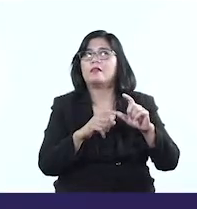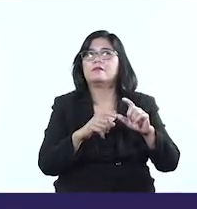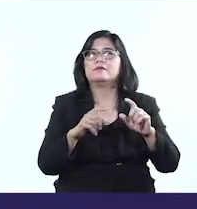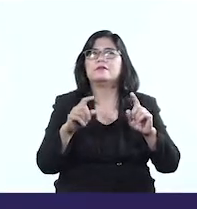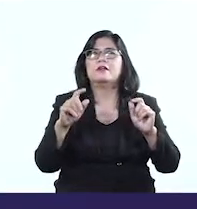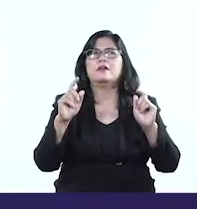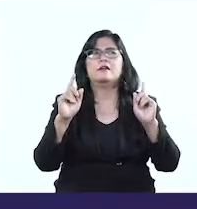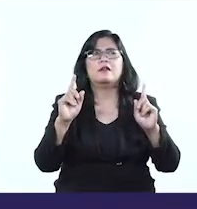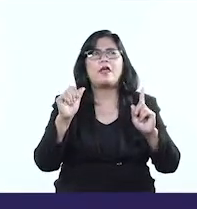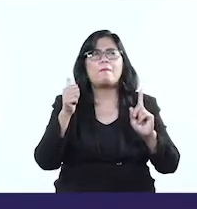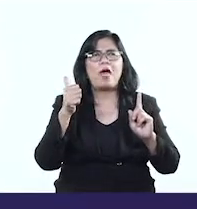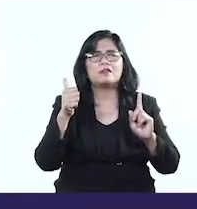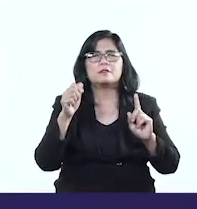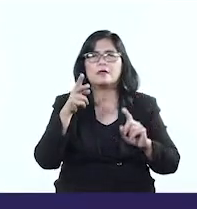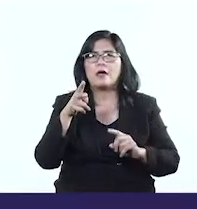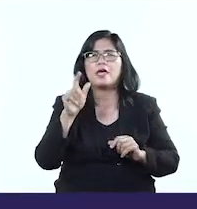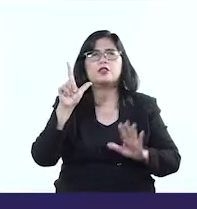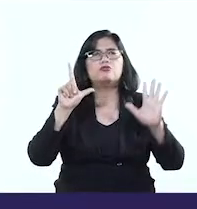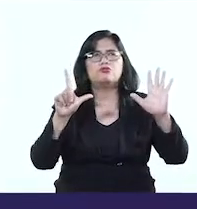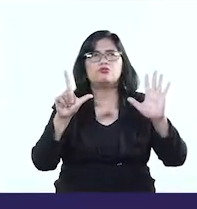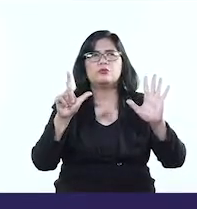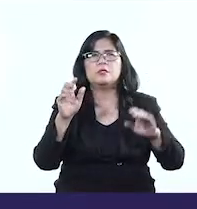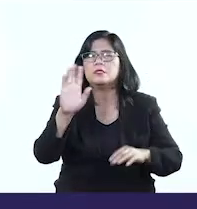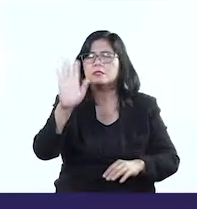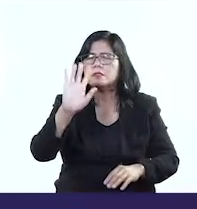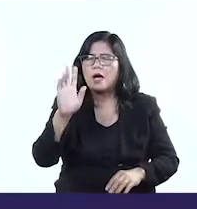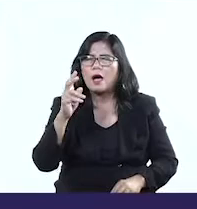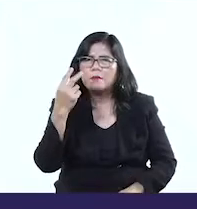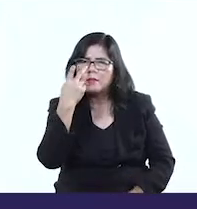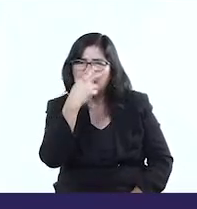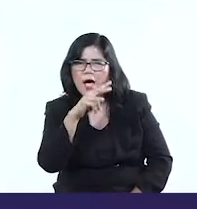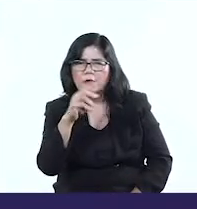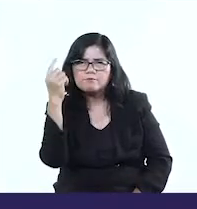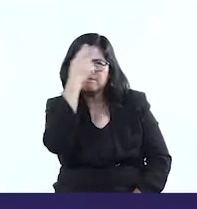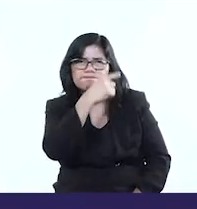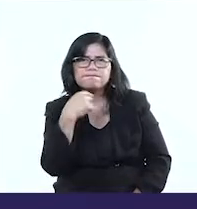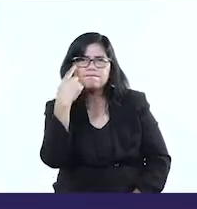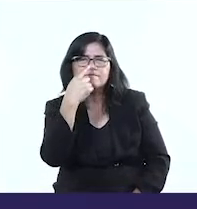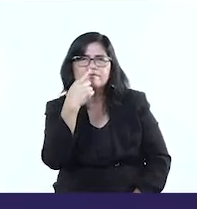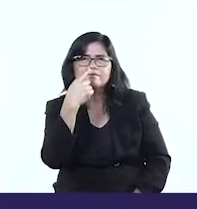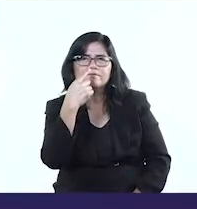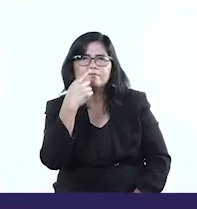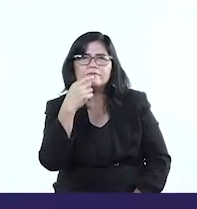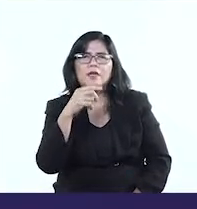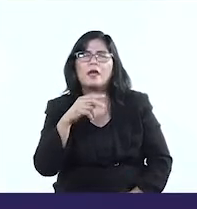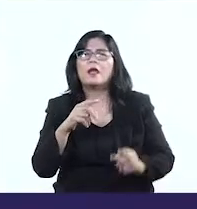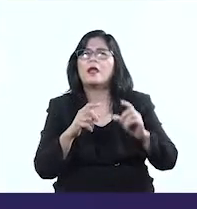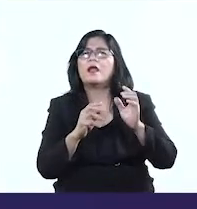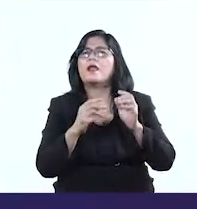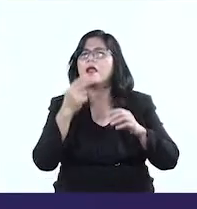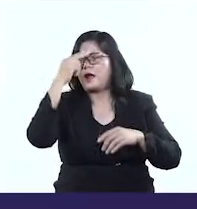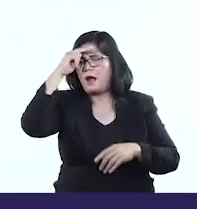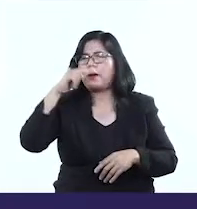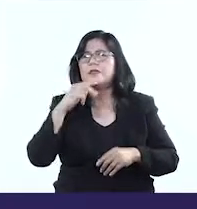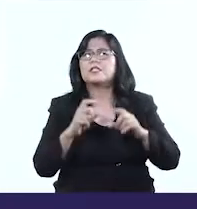tetapi berfirmanlah tuhan kepada Samuel jangan lupa nampak rasa atau perawakan yang tinggi sebab aku telah menolaknya kamu boleh